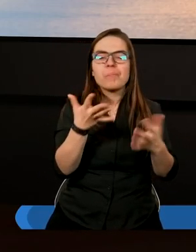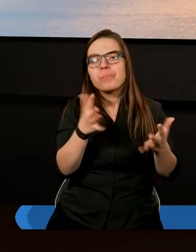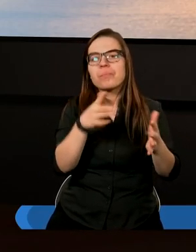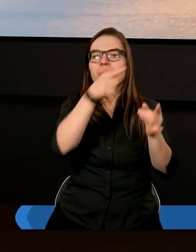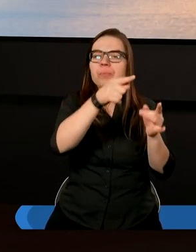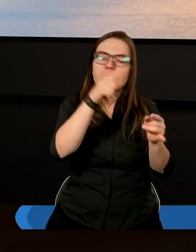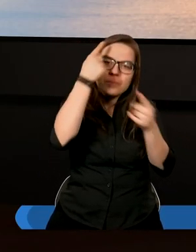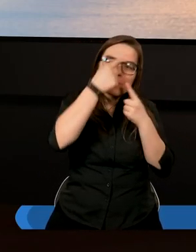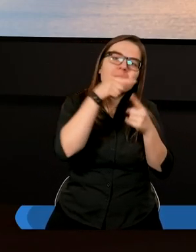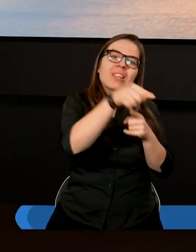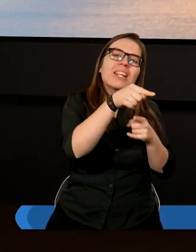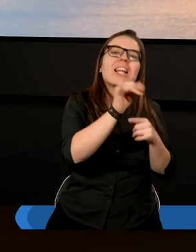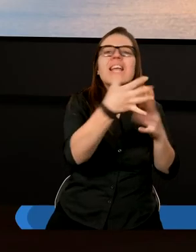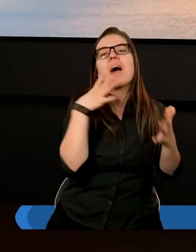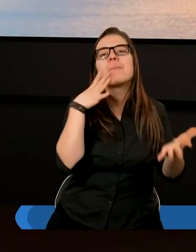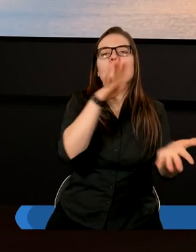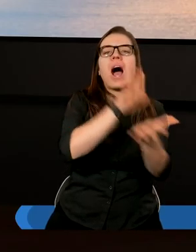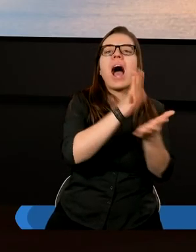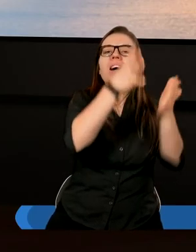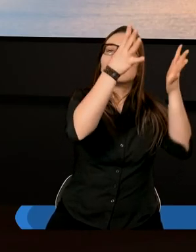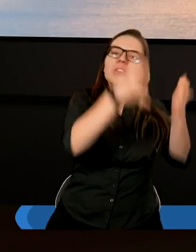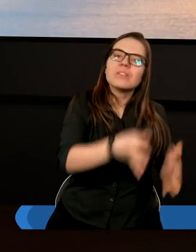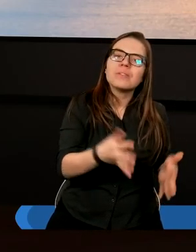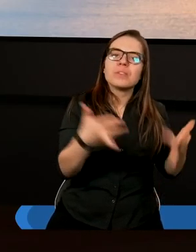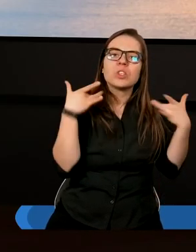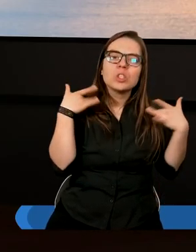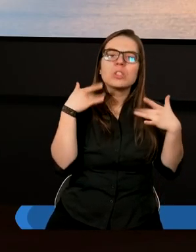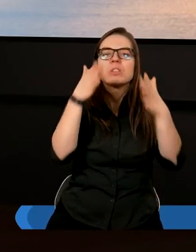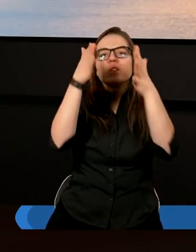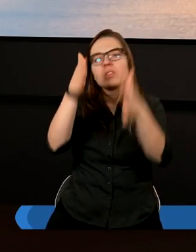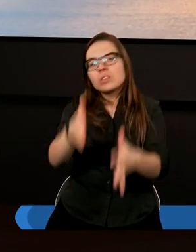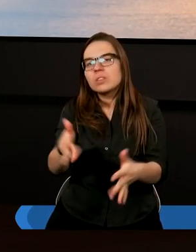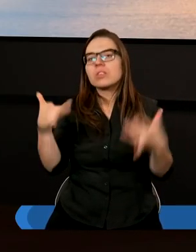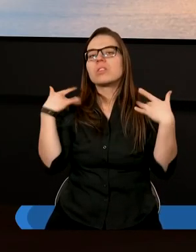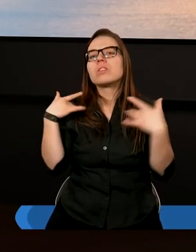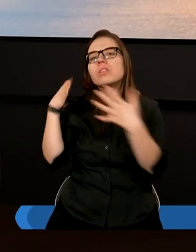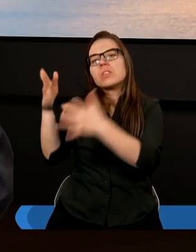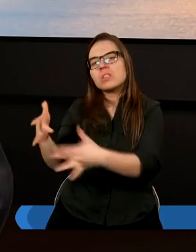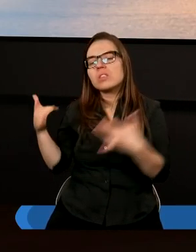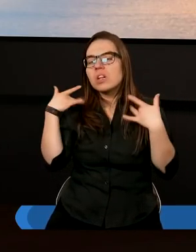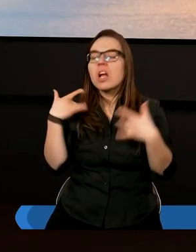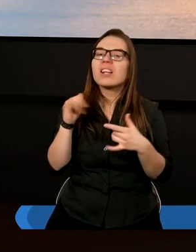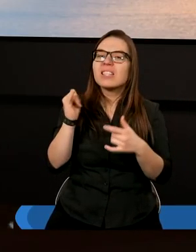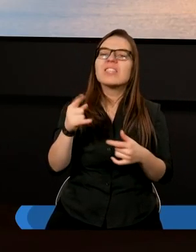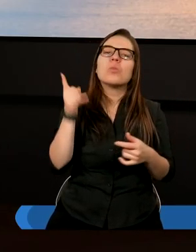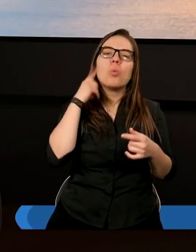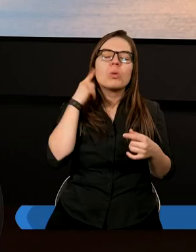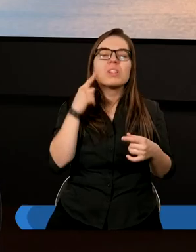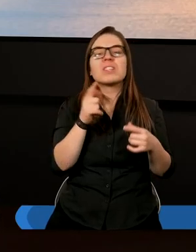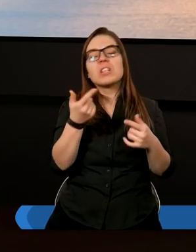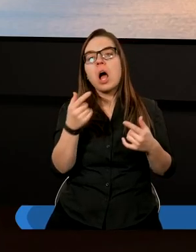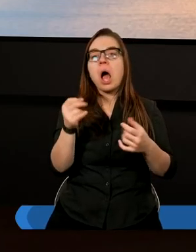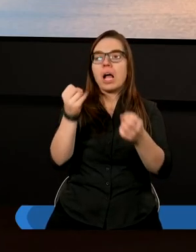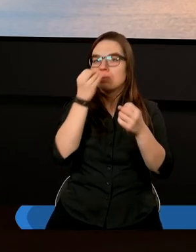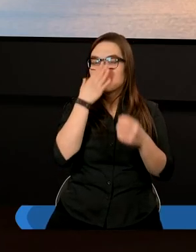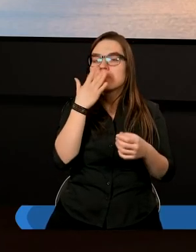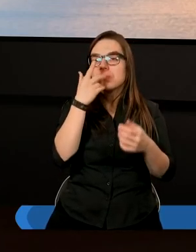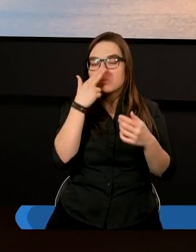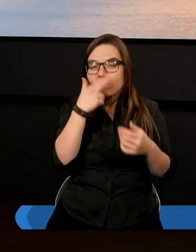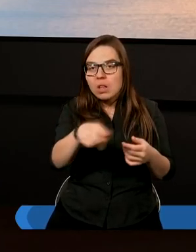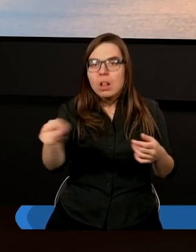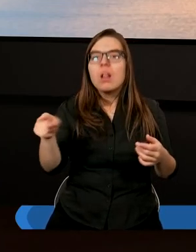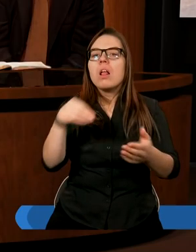jakie słowa pragnęlibyśmy usłyszeć, które zresztą są zapisane w Piśmie Świętym.